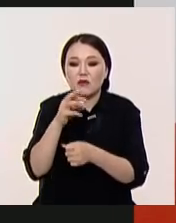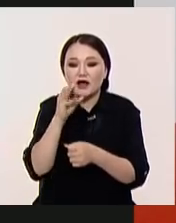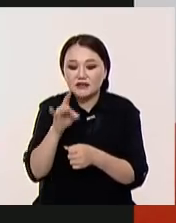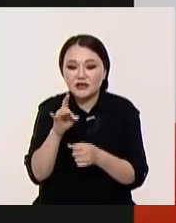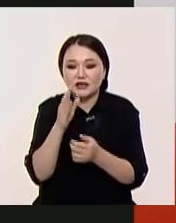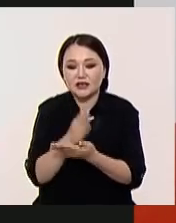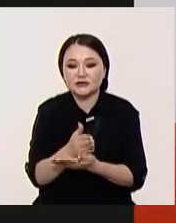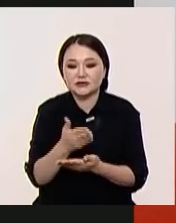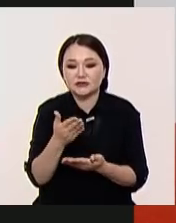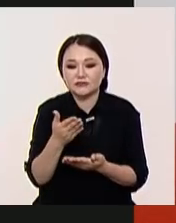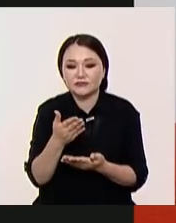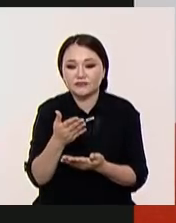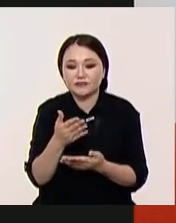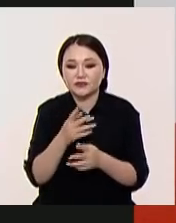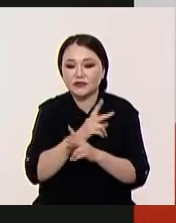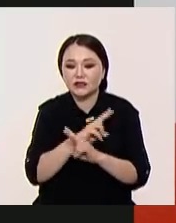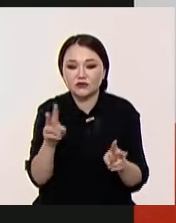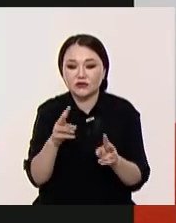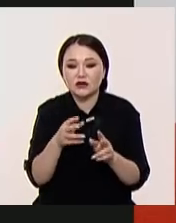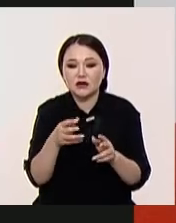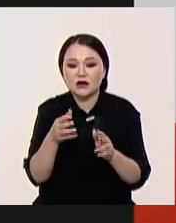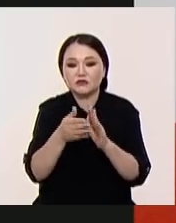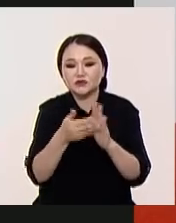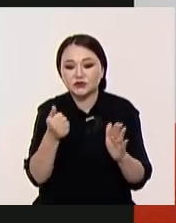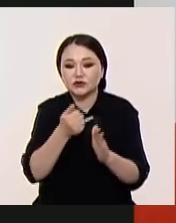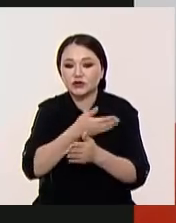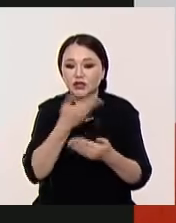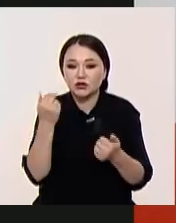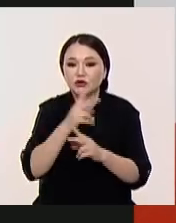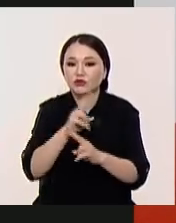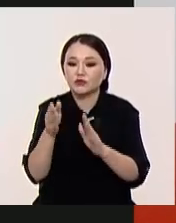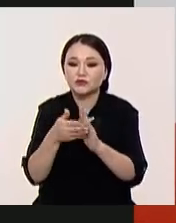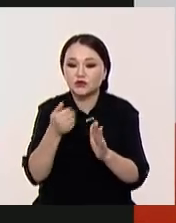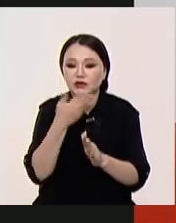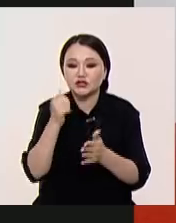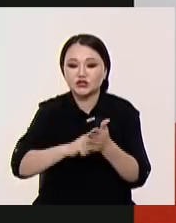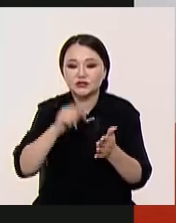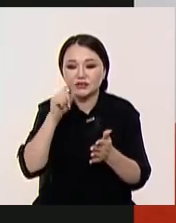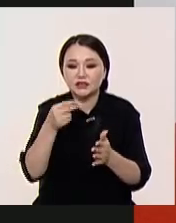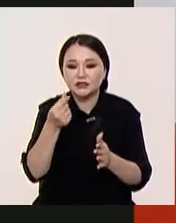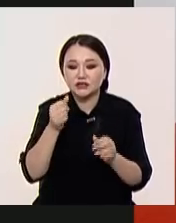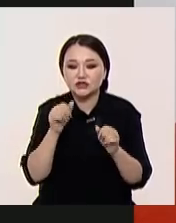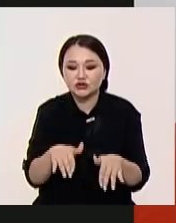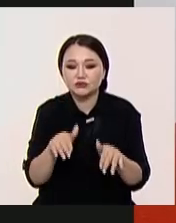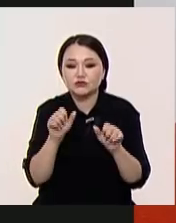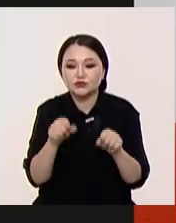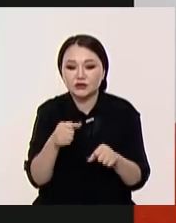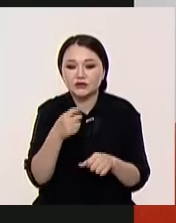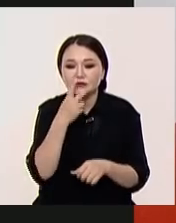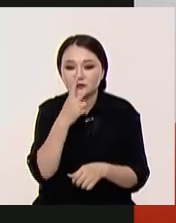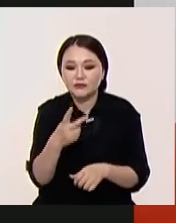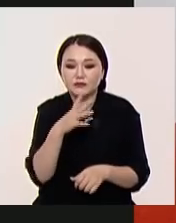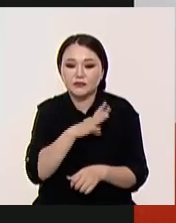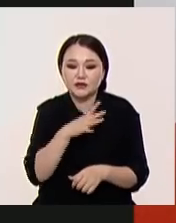оны ешкім шақырмайды да, не болмайды да. Себебі білет, ақшамен шешіп алса болады. Оны көрген талай